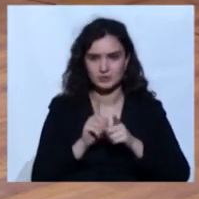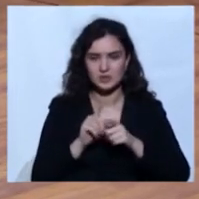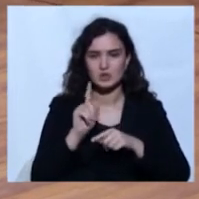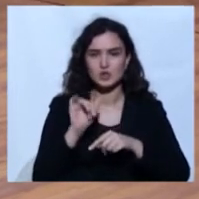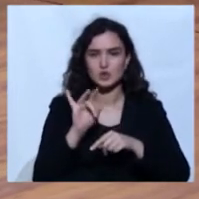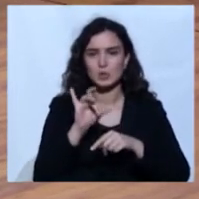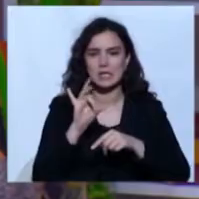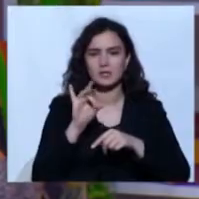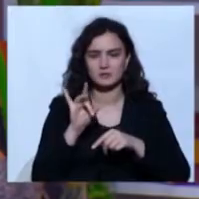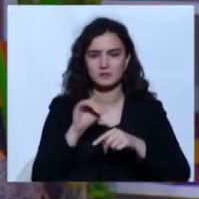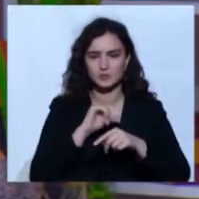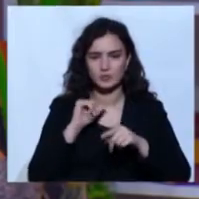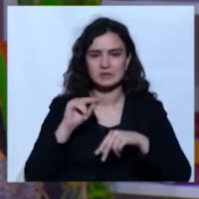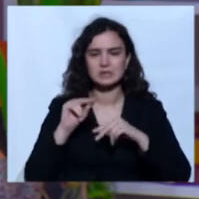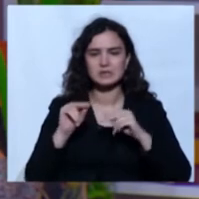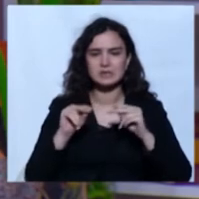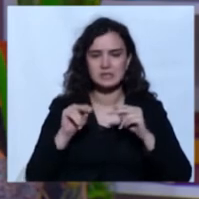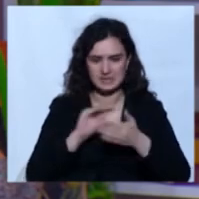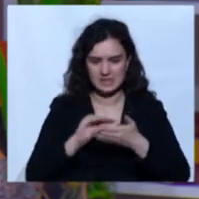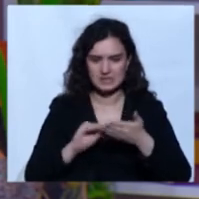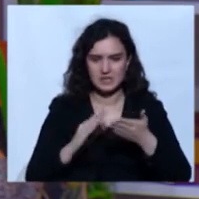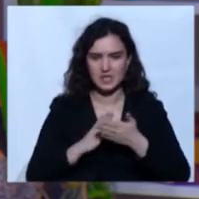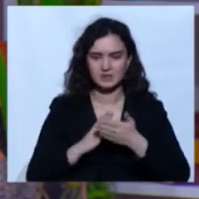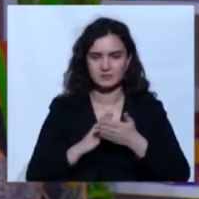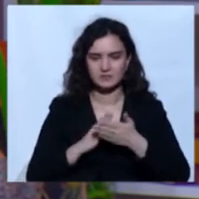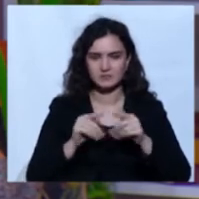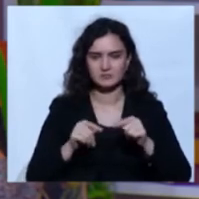ძურერი, რომელსაც ტრაქტატიც კი აქვს დაწერილი